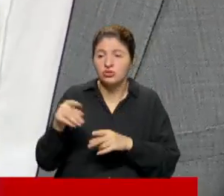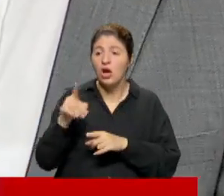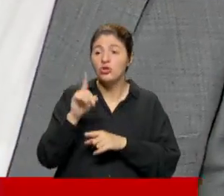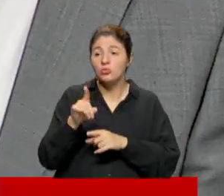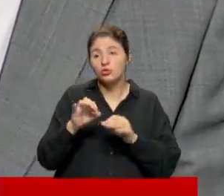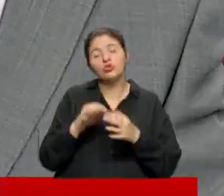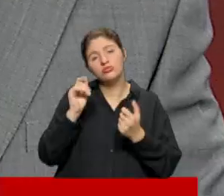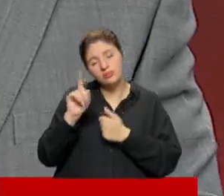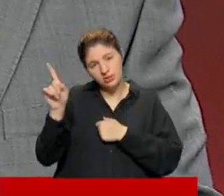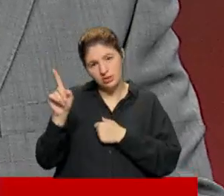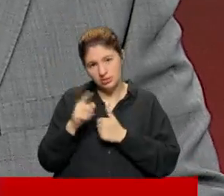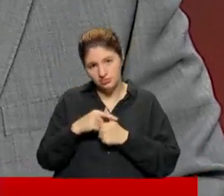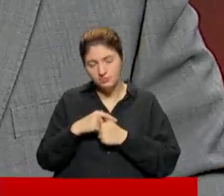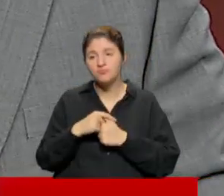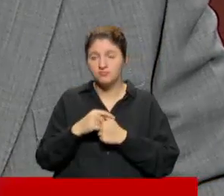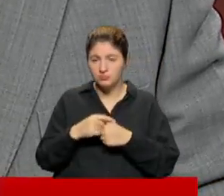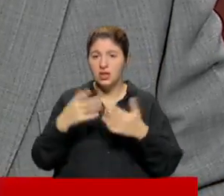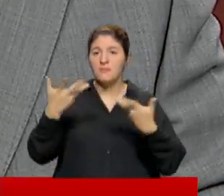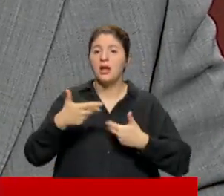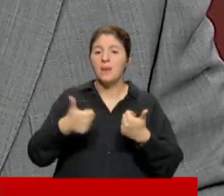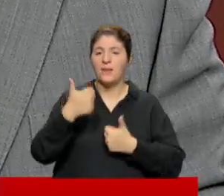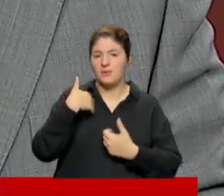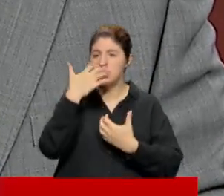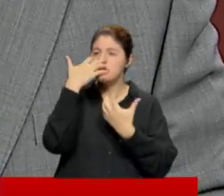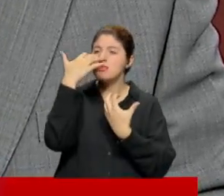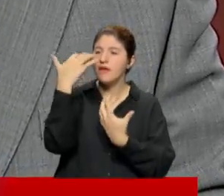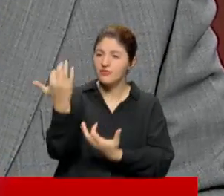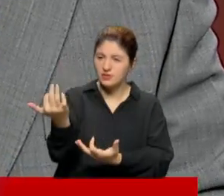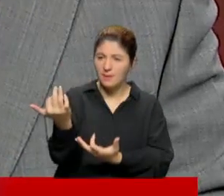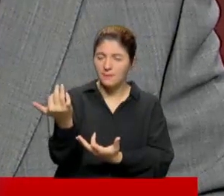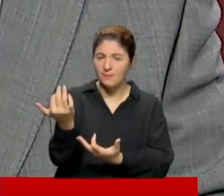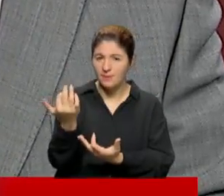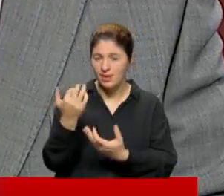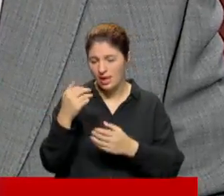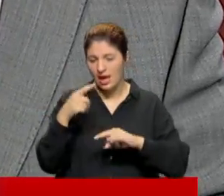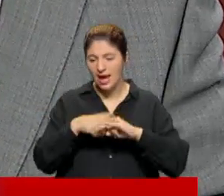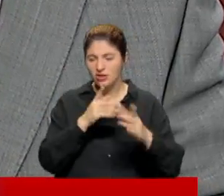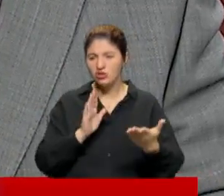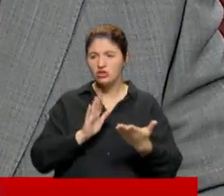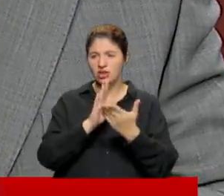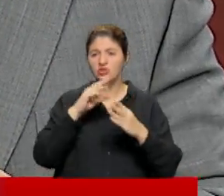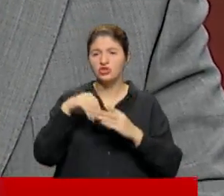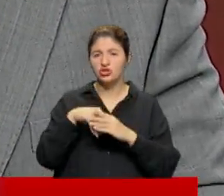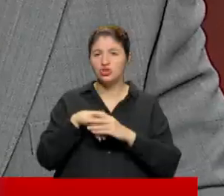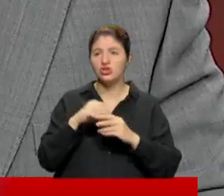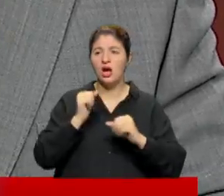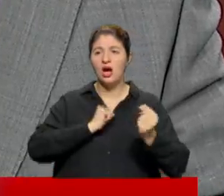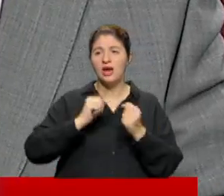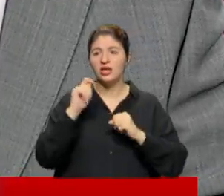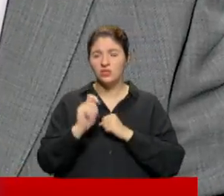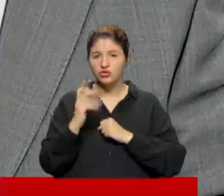bunu çözsünler maliye bakanına tavsiyem heterodoks yaklaşım üzerinden hareket